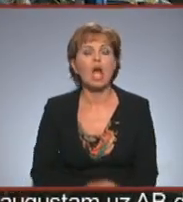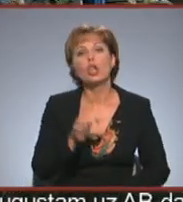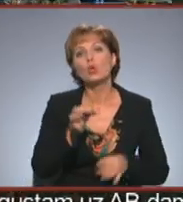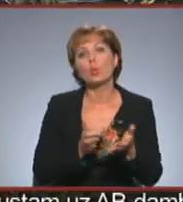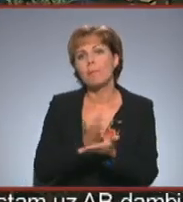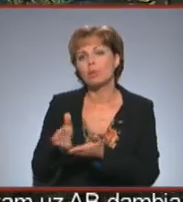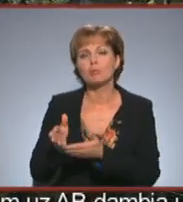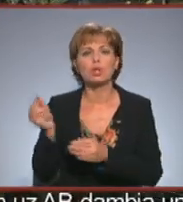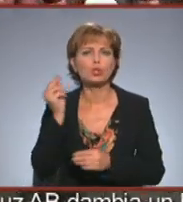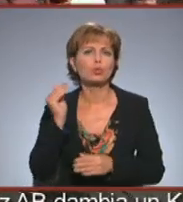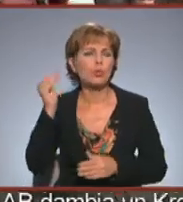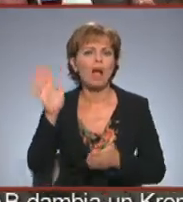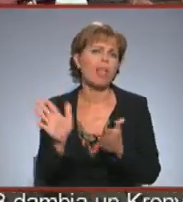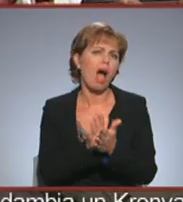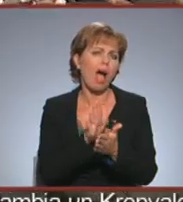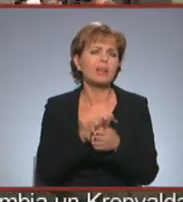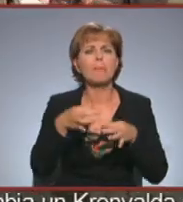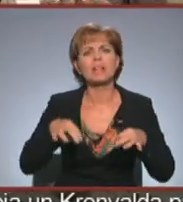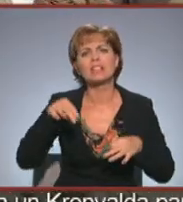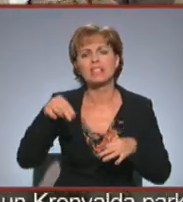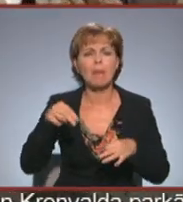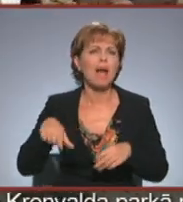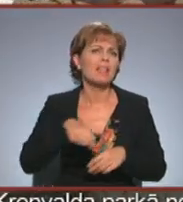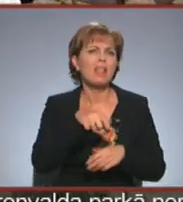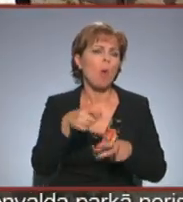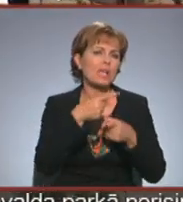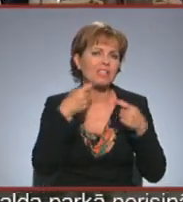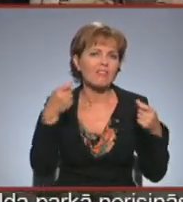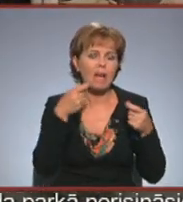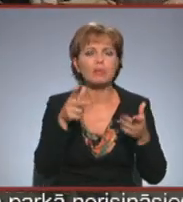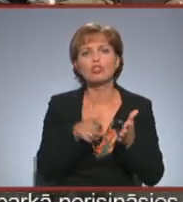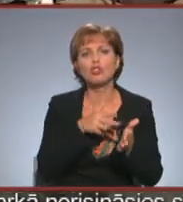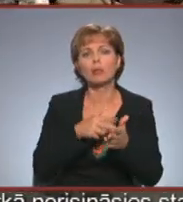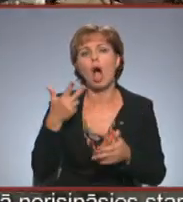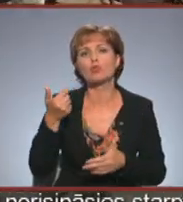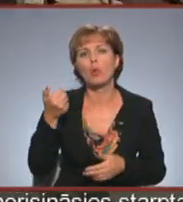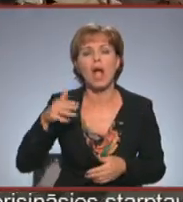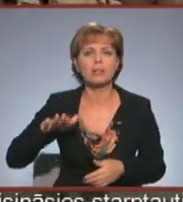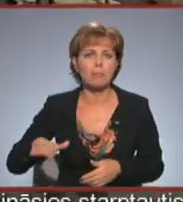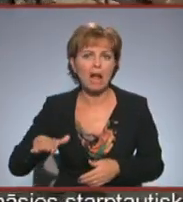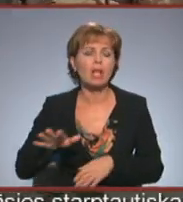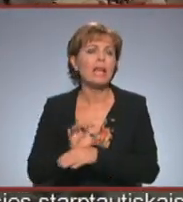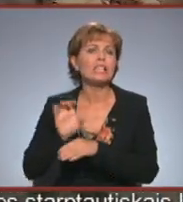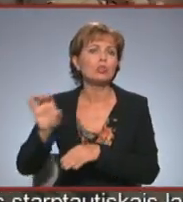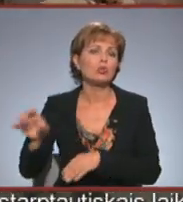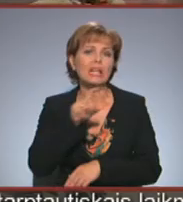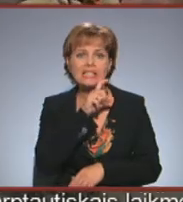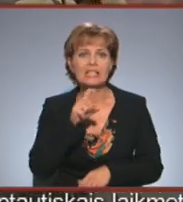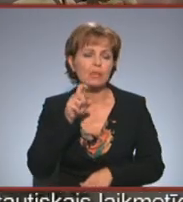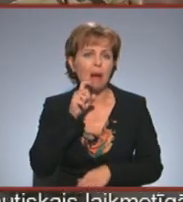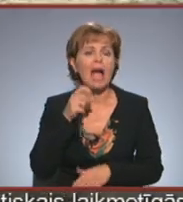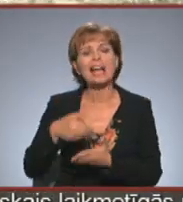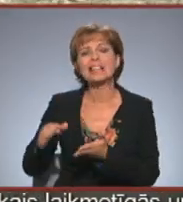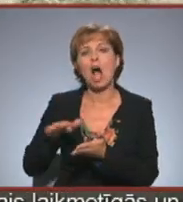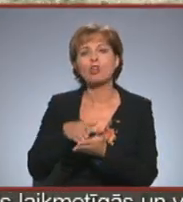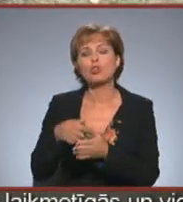Jurisprudences studenti, laikrakstu Brīvā zeme un Daugavas vēstnesis žurnālisti kopā ar 8-gadīgo dēlu Alni izsūtīja uz Sibīriju Krasnojārskas